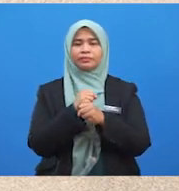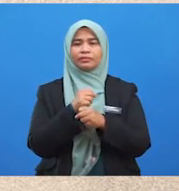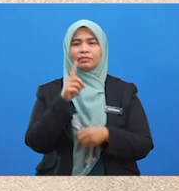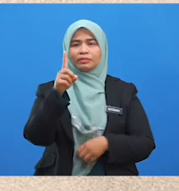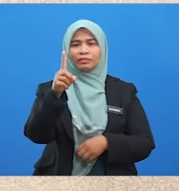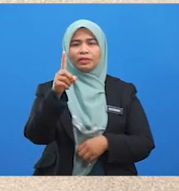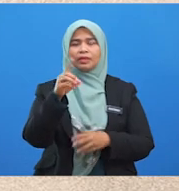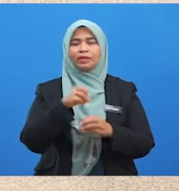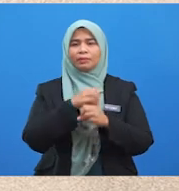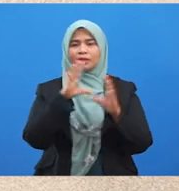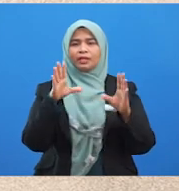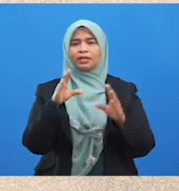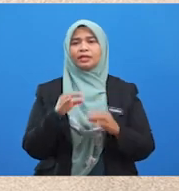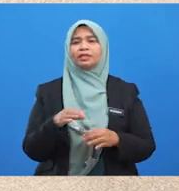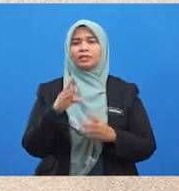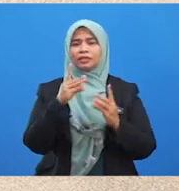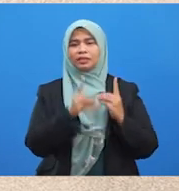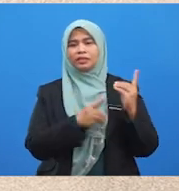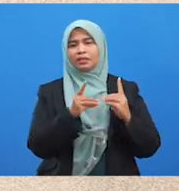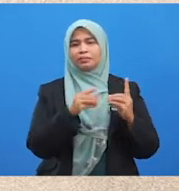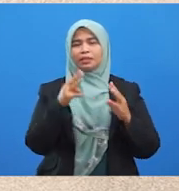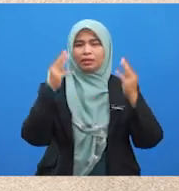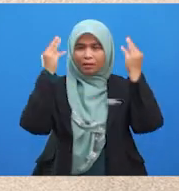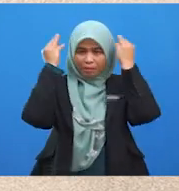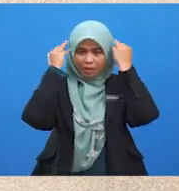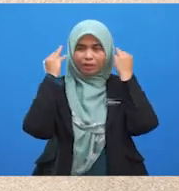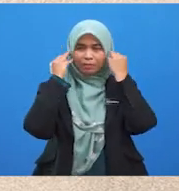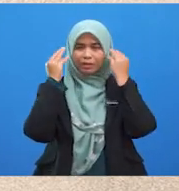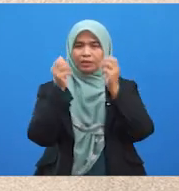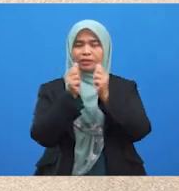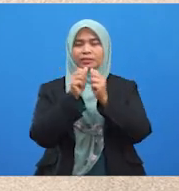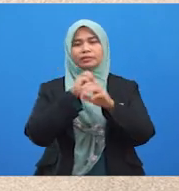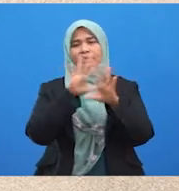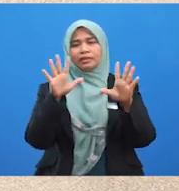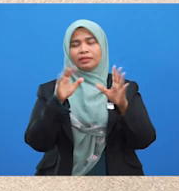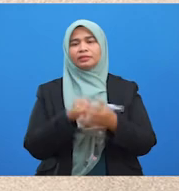1. Menyatakan sinopsis drama mahkamah dengan jelas.